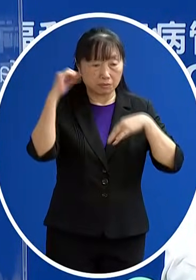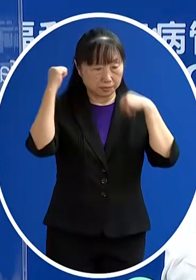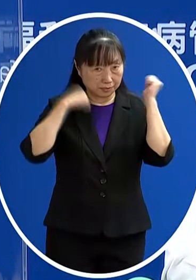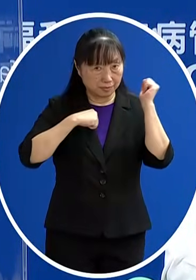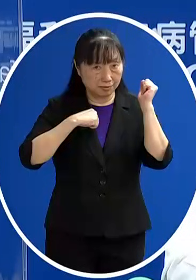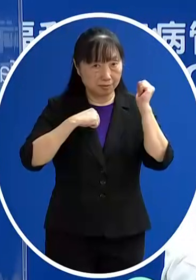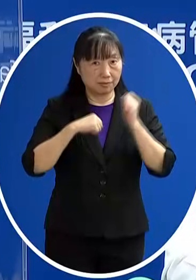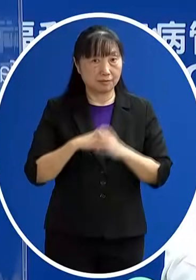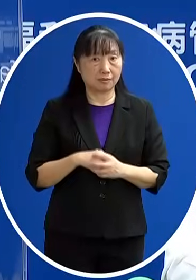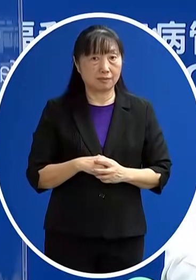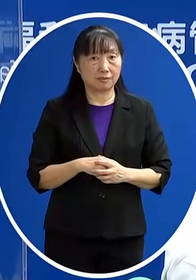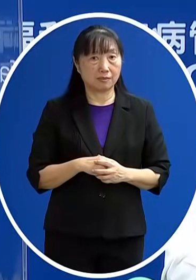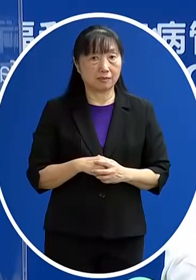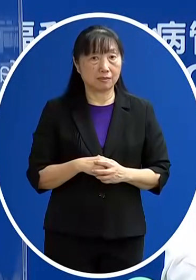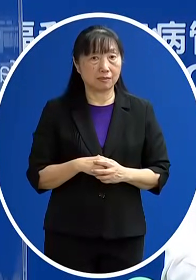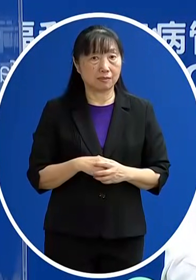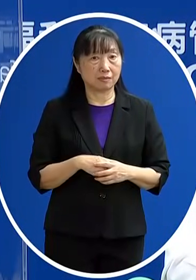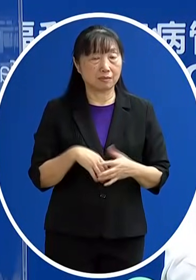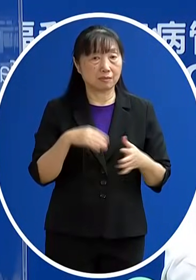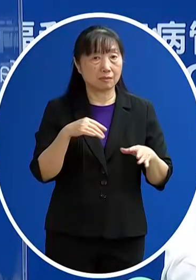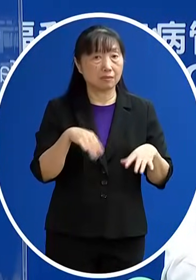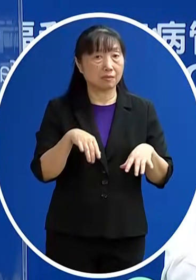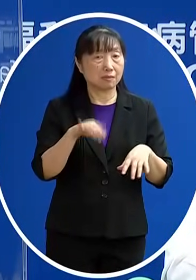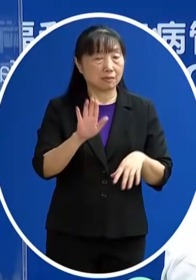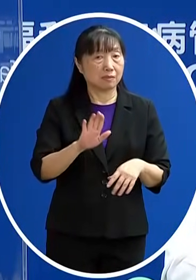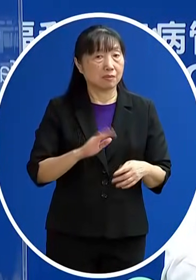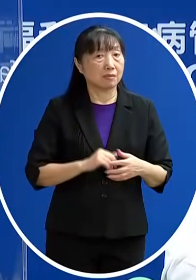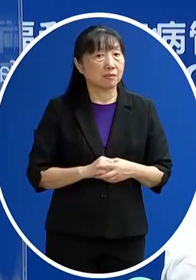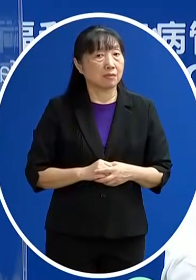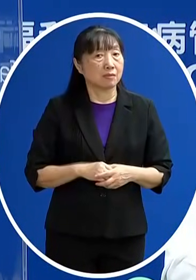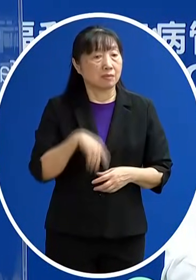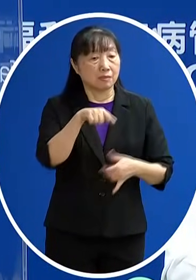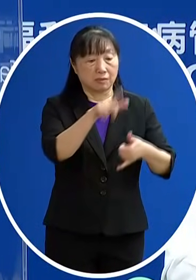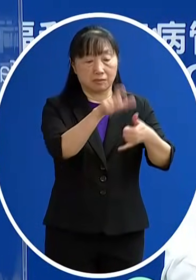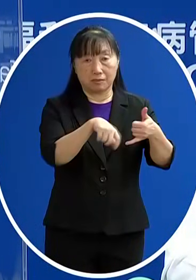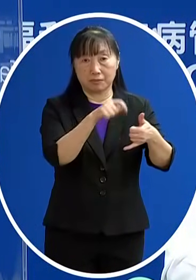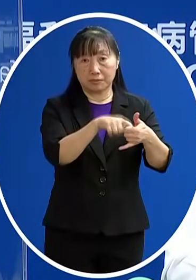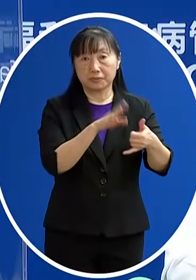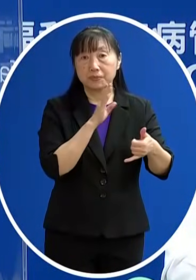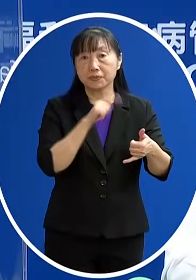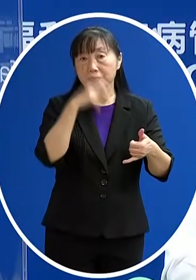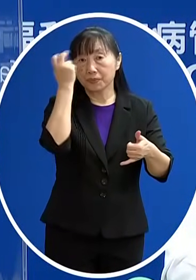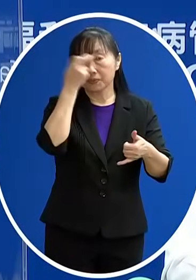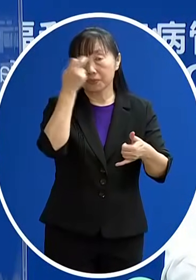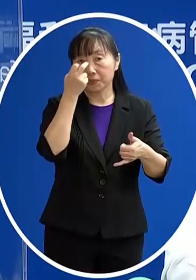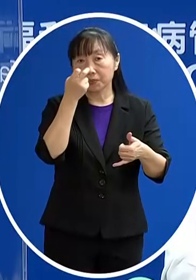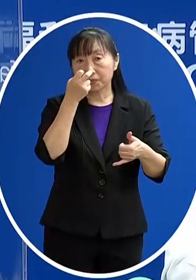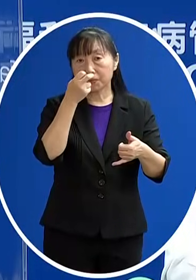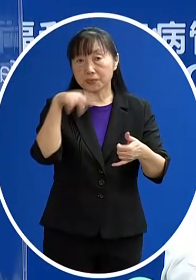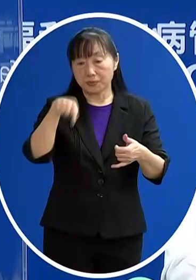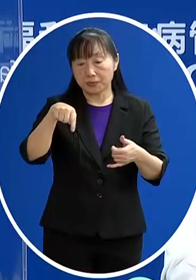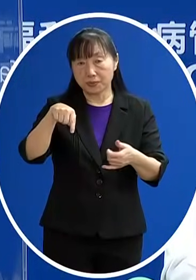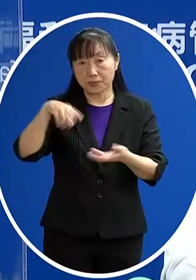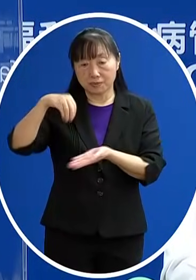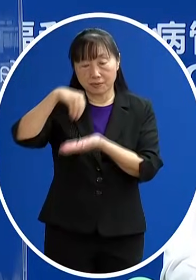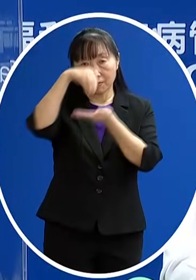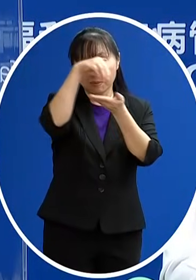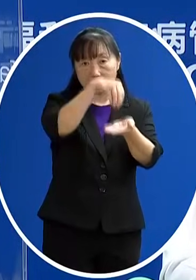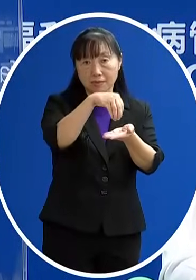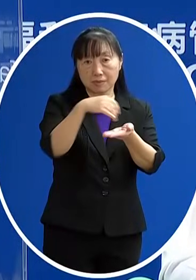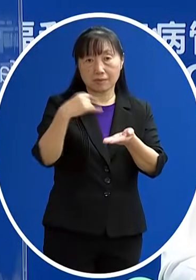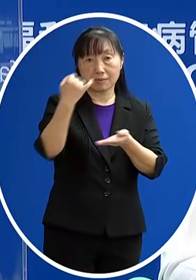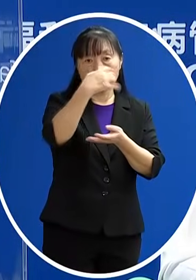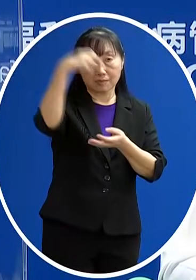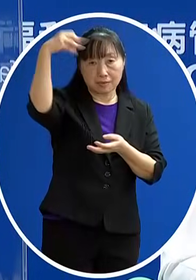上但是已经送这个他相关的检体来到我们的昆阳，那我们会做基因的定